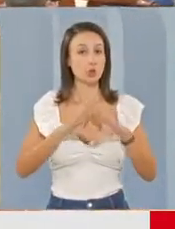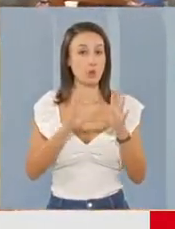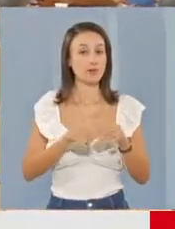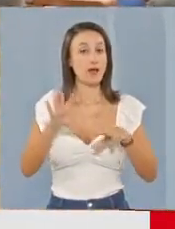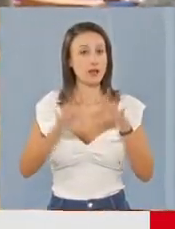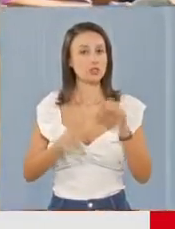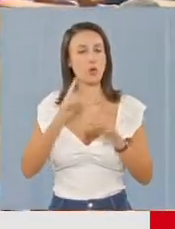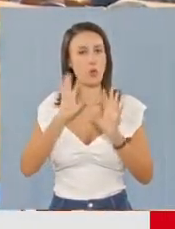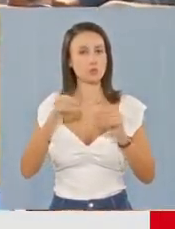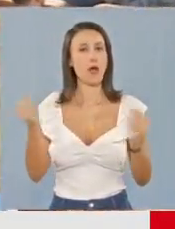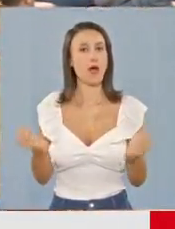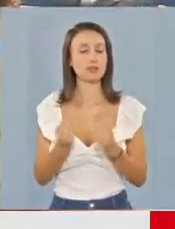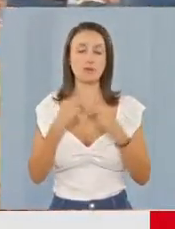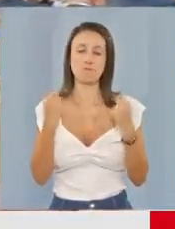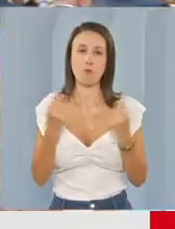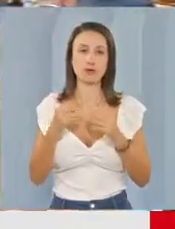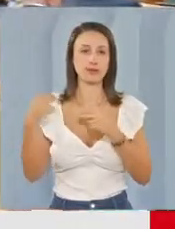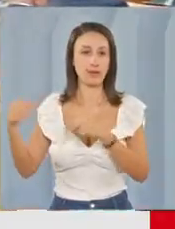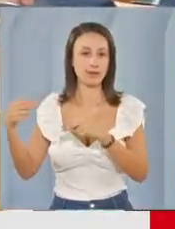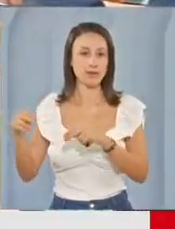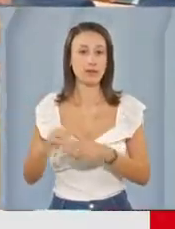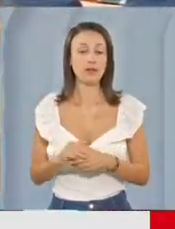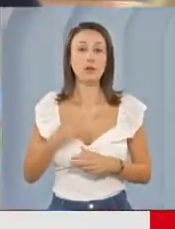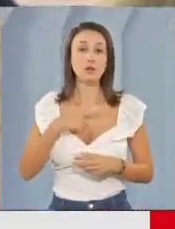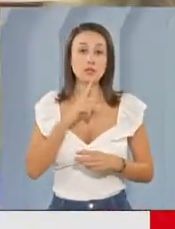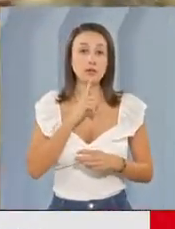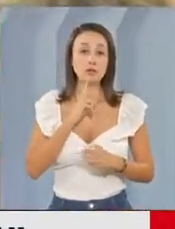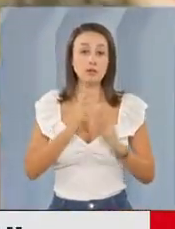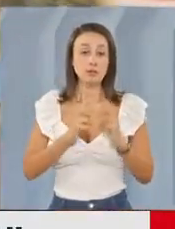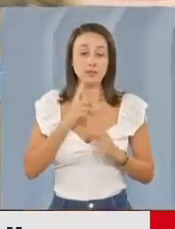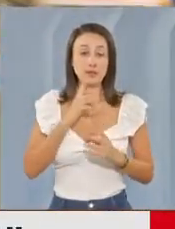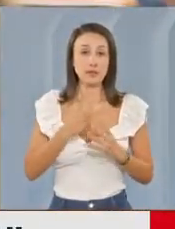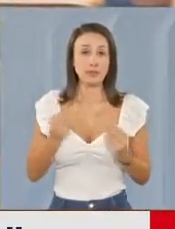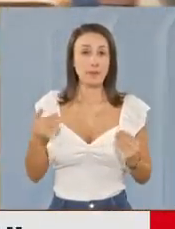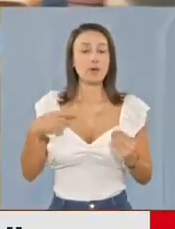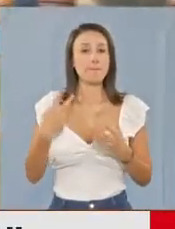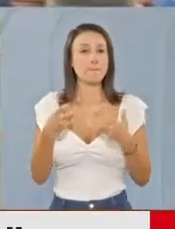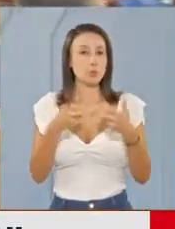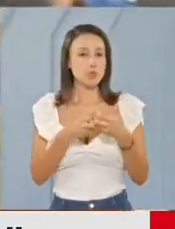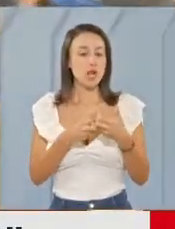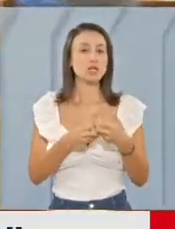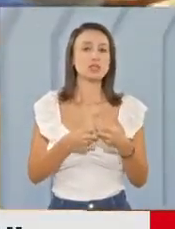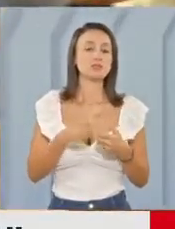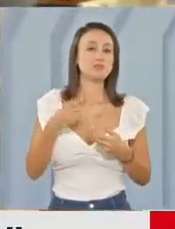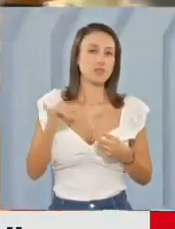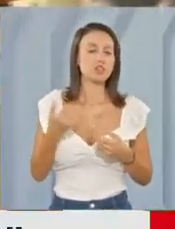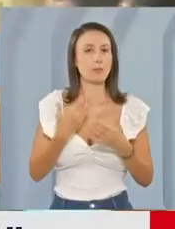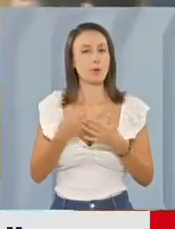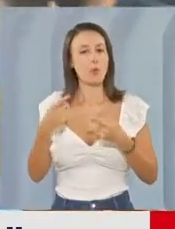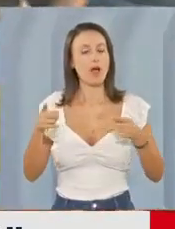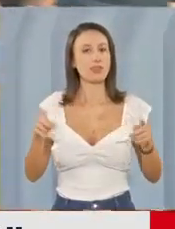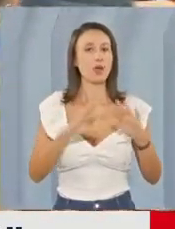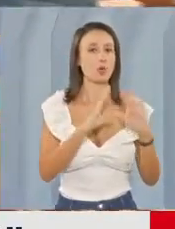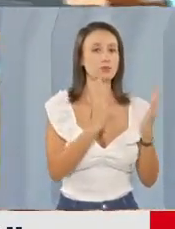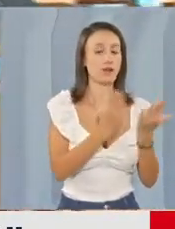aleșii au avut o activitate externă nu doar în instituțiile în care ajung cel mai des cum ar fi cele de la Bruxelles sau Strasbourg ci și pe alte